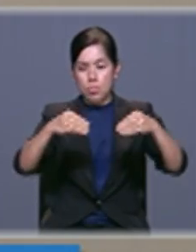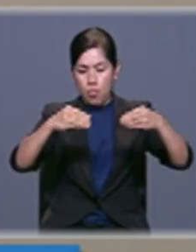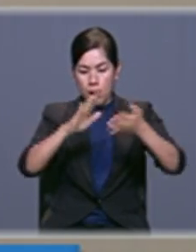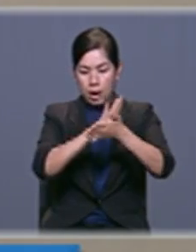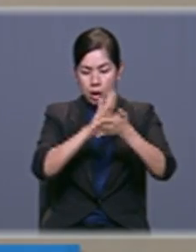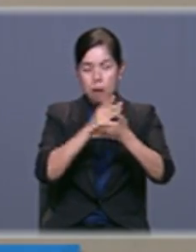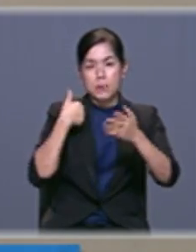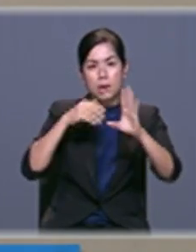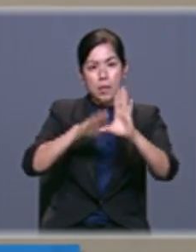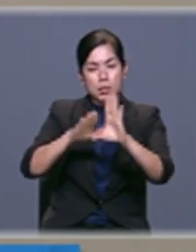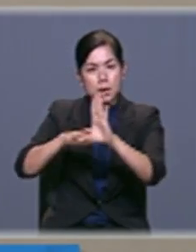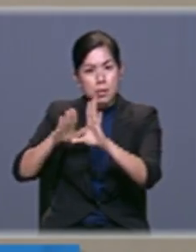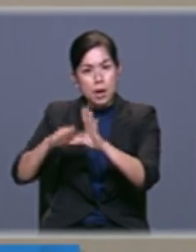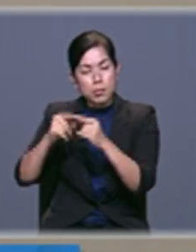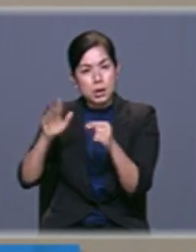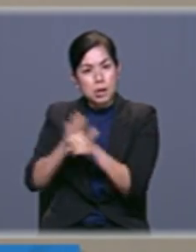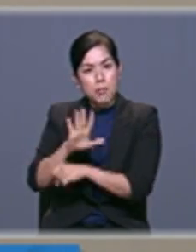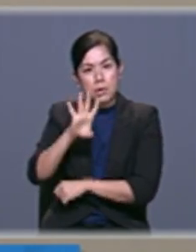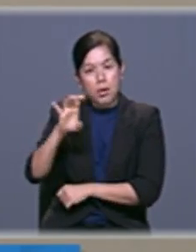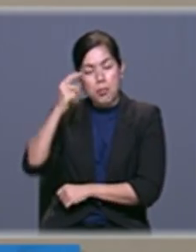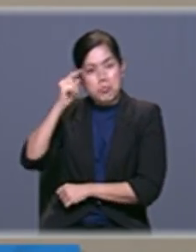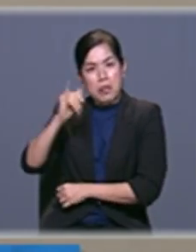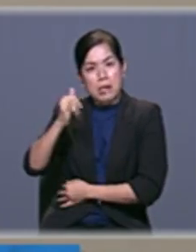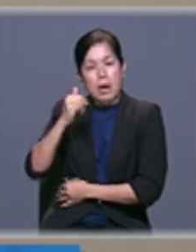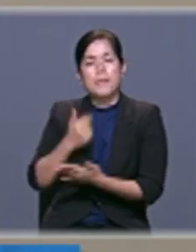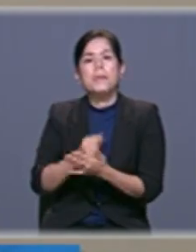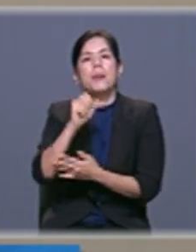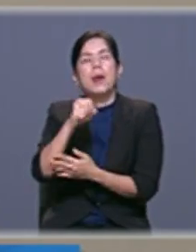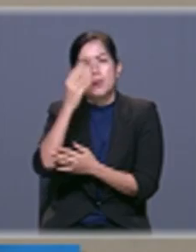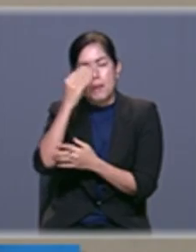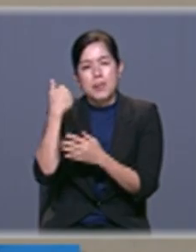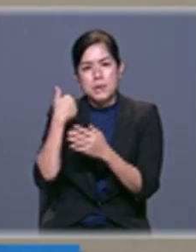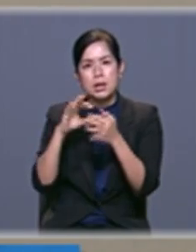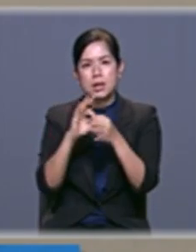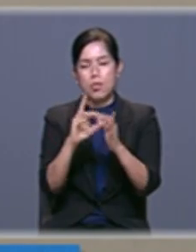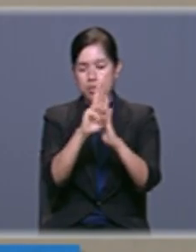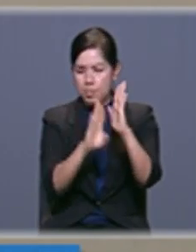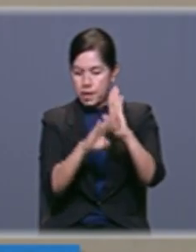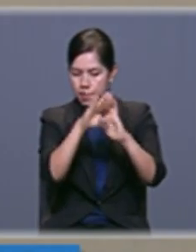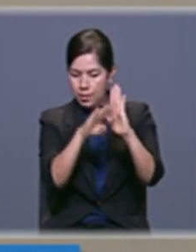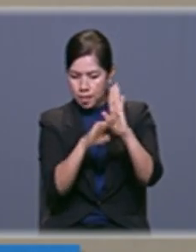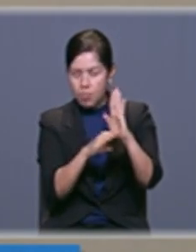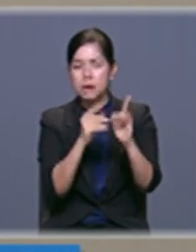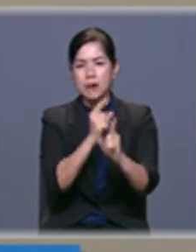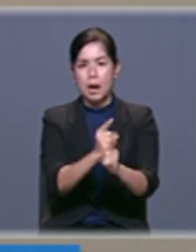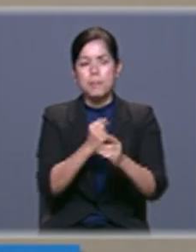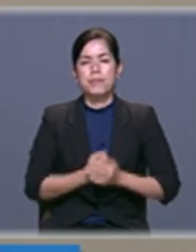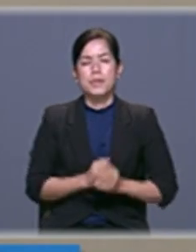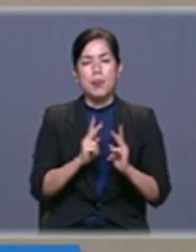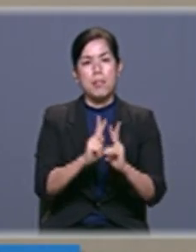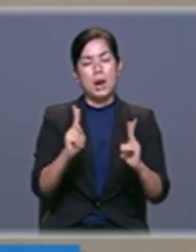เขาจะสมัครมาครบ400ผมหรือเปล่ายังไม่รู้เลยถูกไหมล่ะเพราะมันมีกติกาหลายอย่างที่มันกำหนดขึ้นมาใหม่อันนี้คณะกรรมการสรรหา